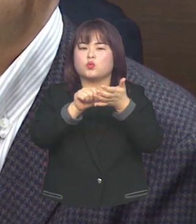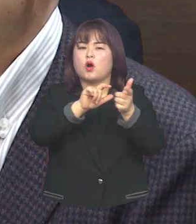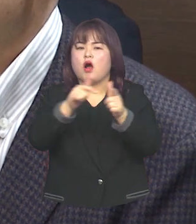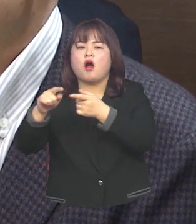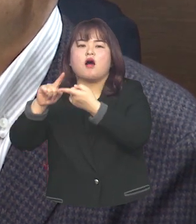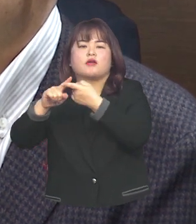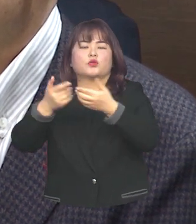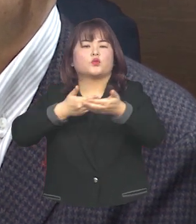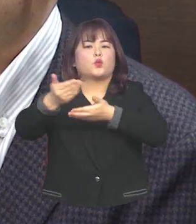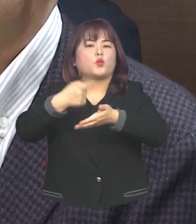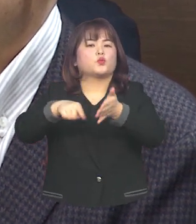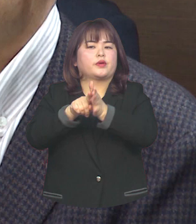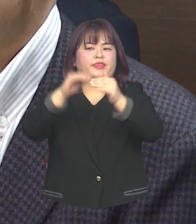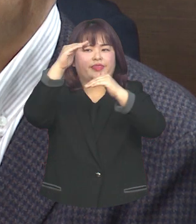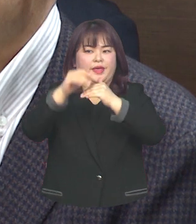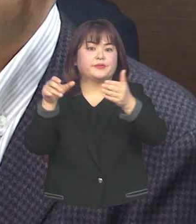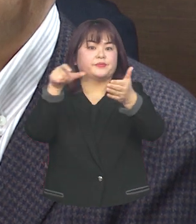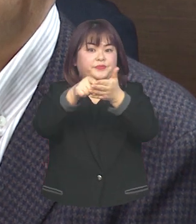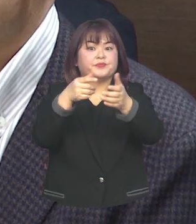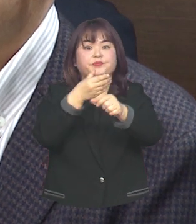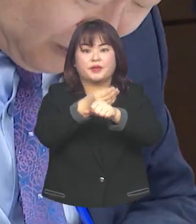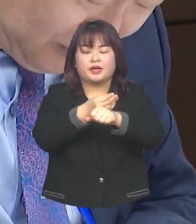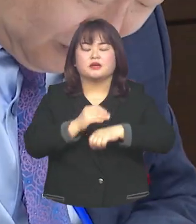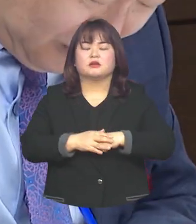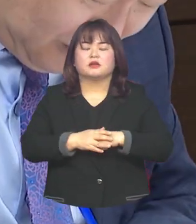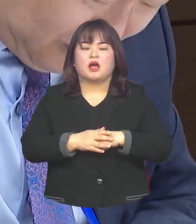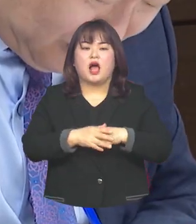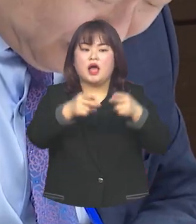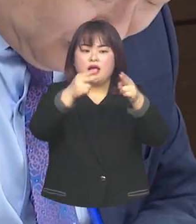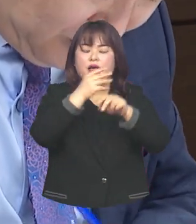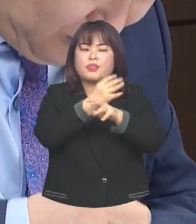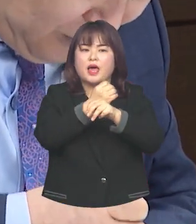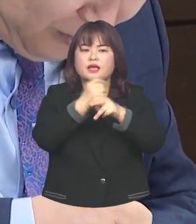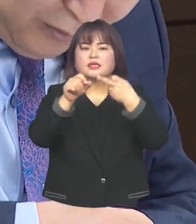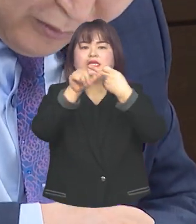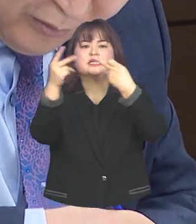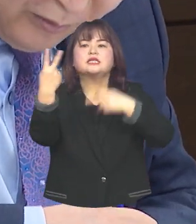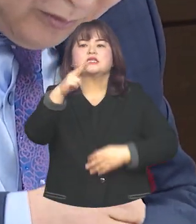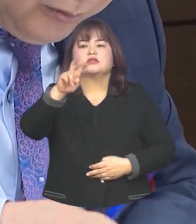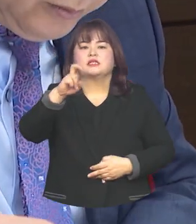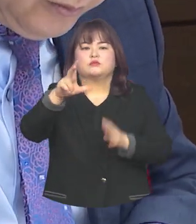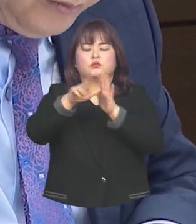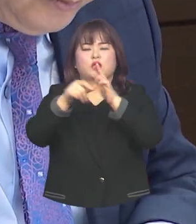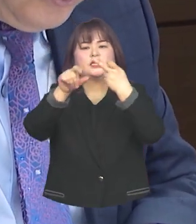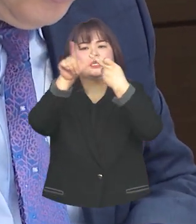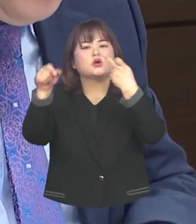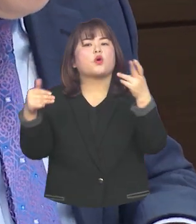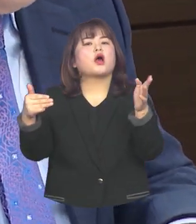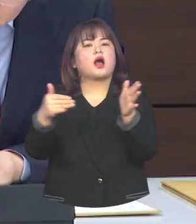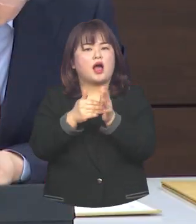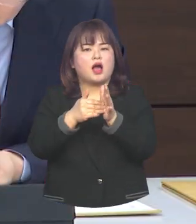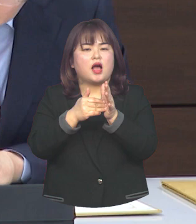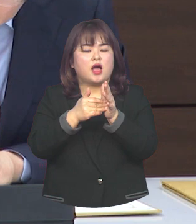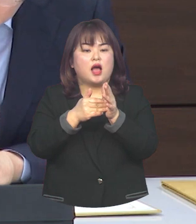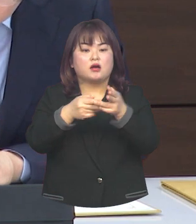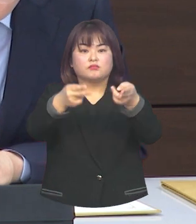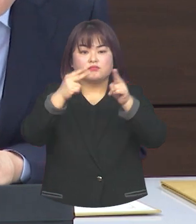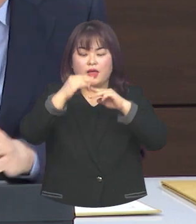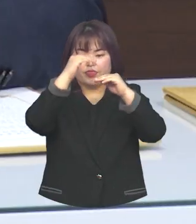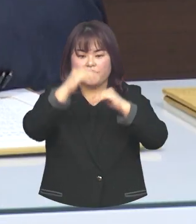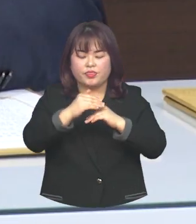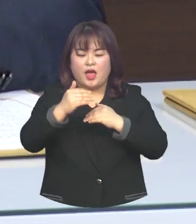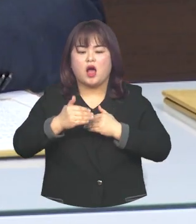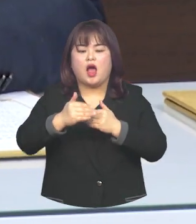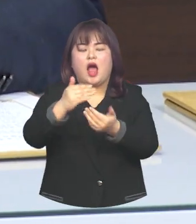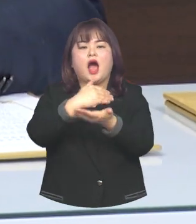인적 물적 자원의 공유 등 내용이 담겼습니다. 협약 기간은 오는 2026년 2월까지로 협약에 따라 시는